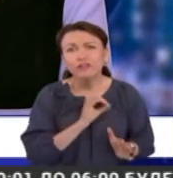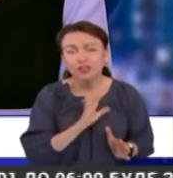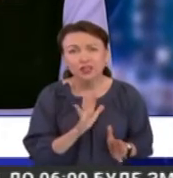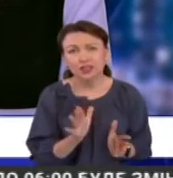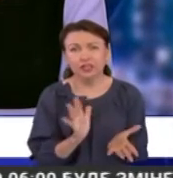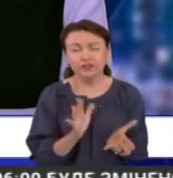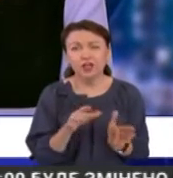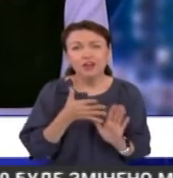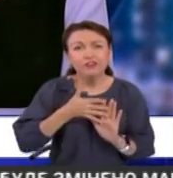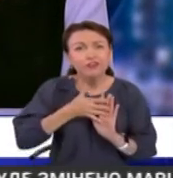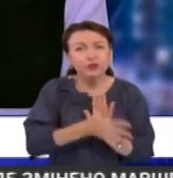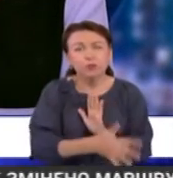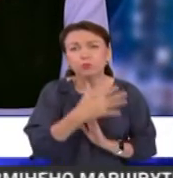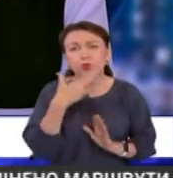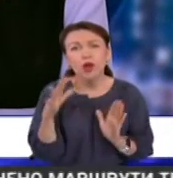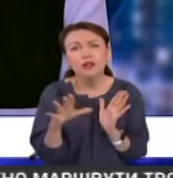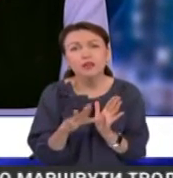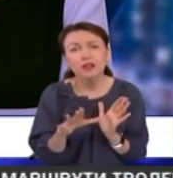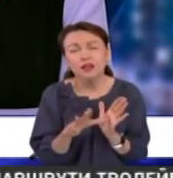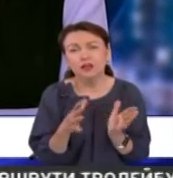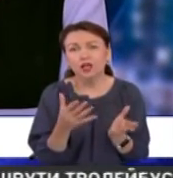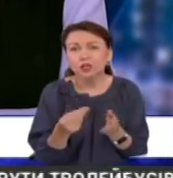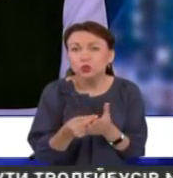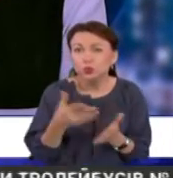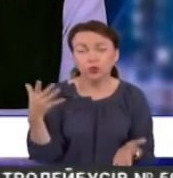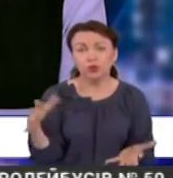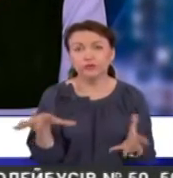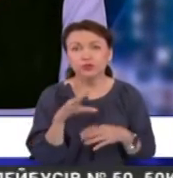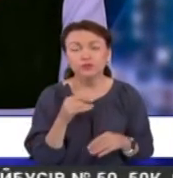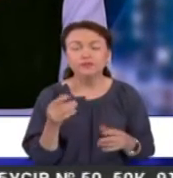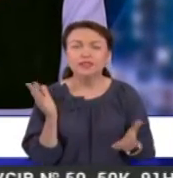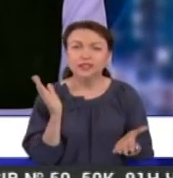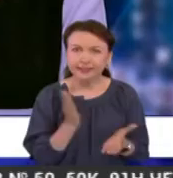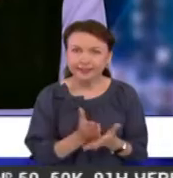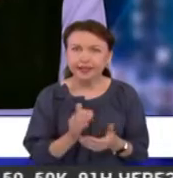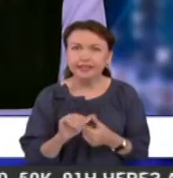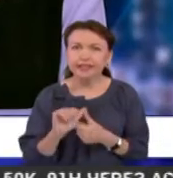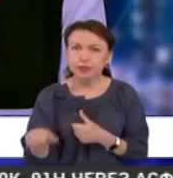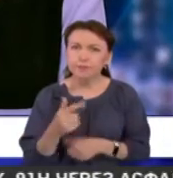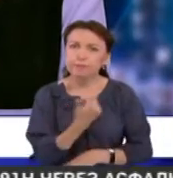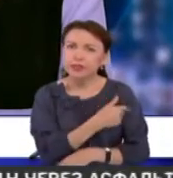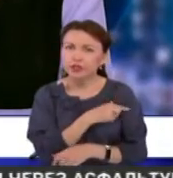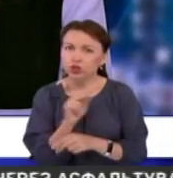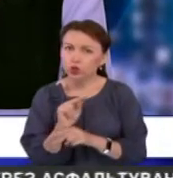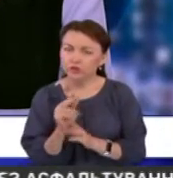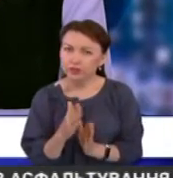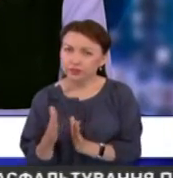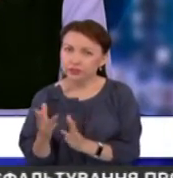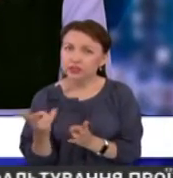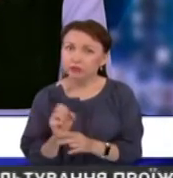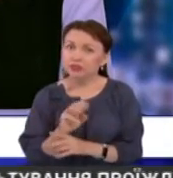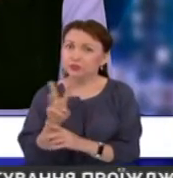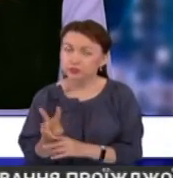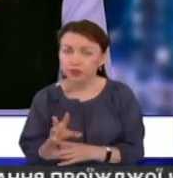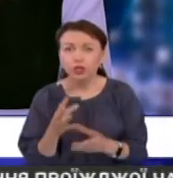багато електроенергоносіїв, які сьогодні коштовні. Тобто тут є, крім медичного лікувального процесу, який треба забезпечити,